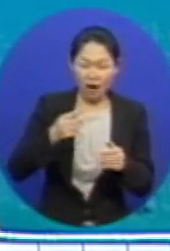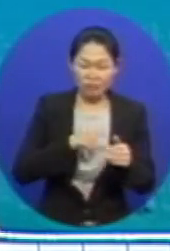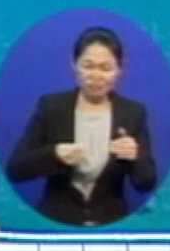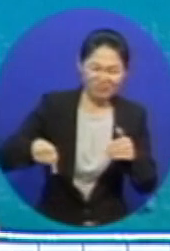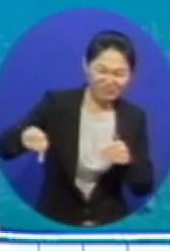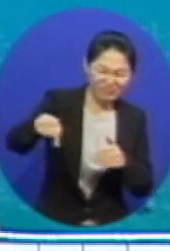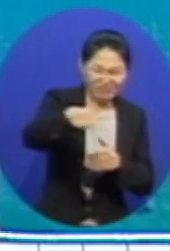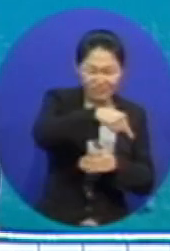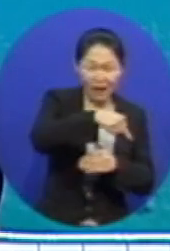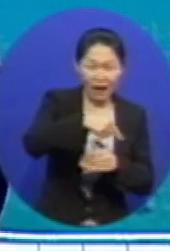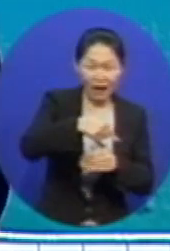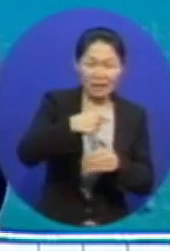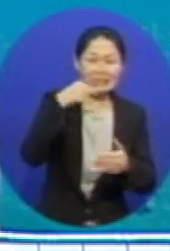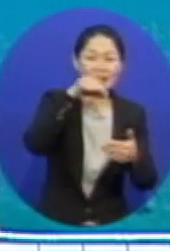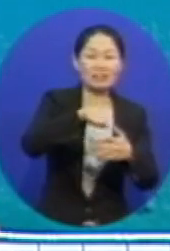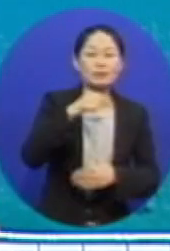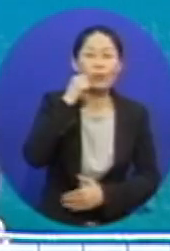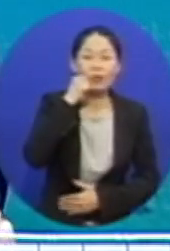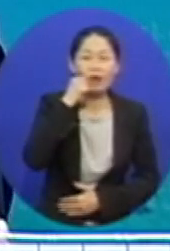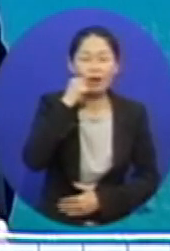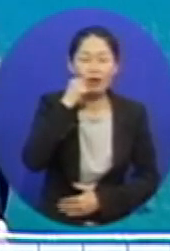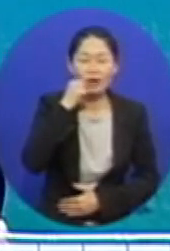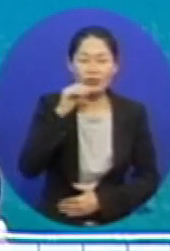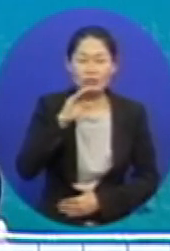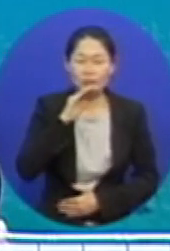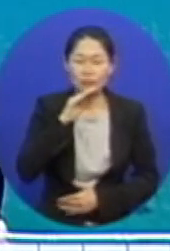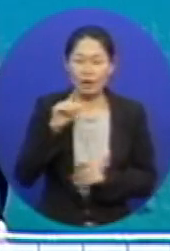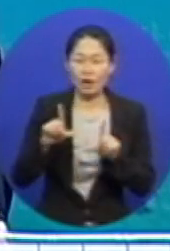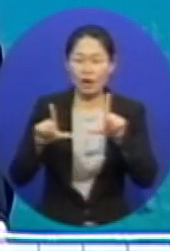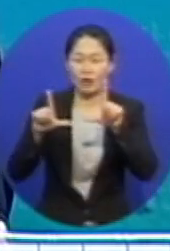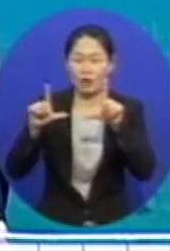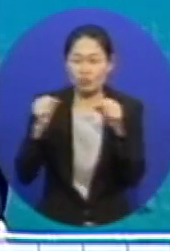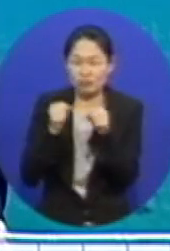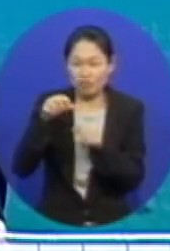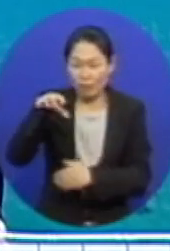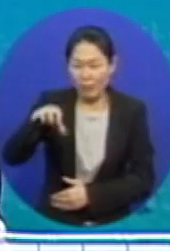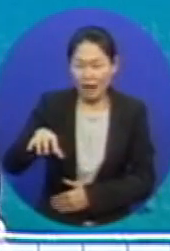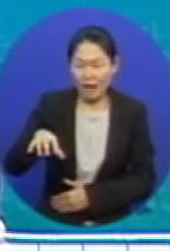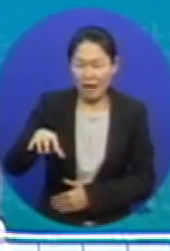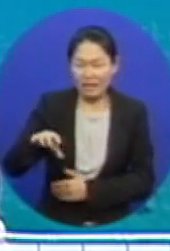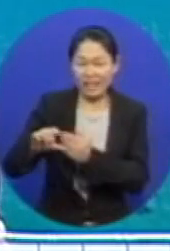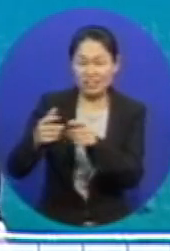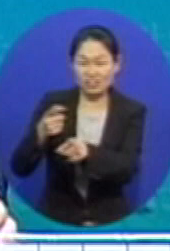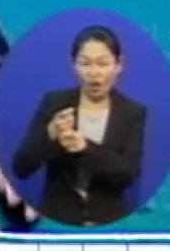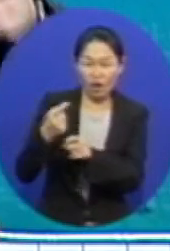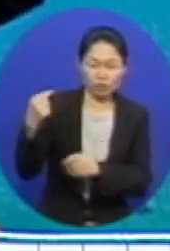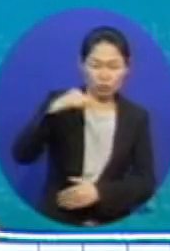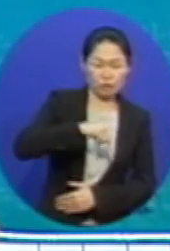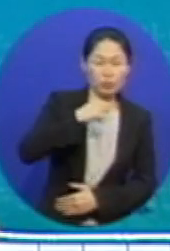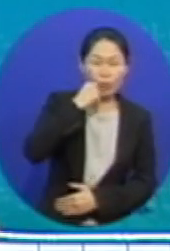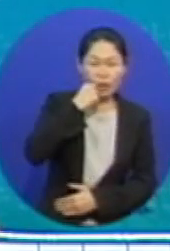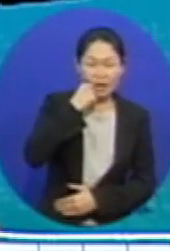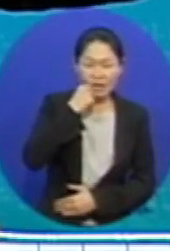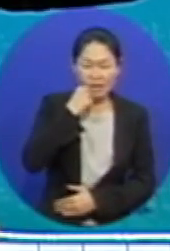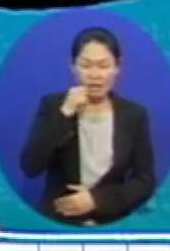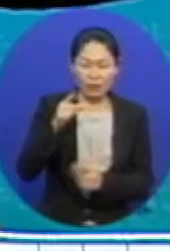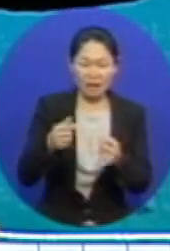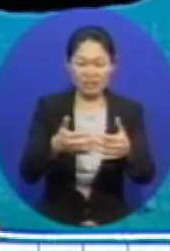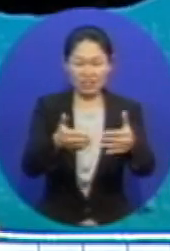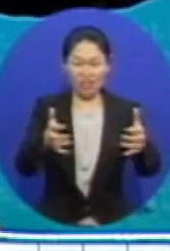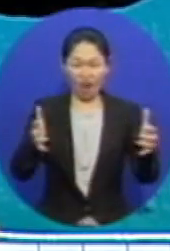없어요 북방에 있는 외 족들이 들어오지 못하도록 만리장성을